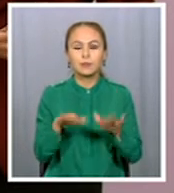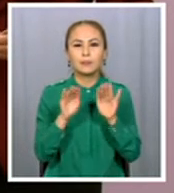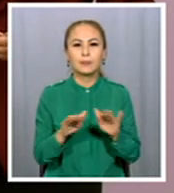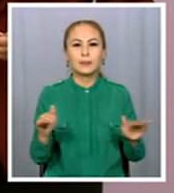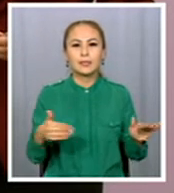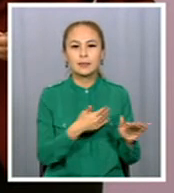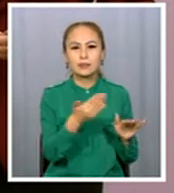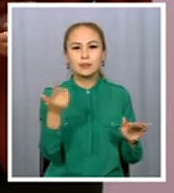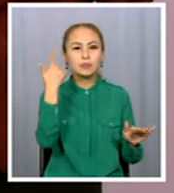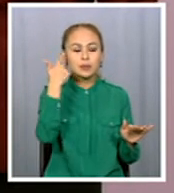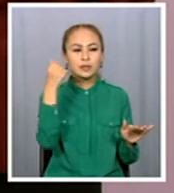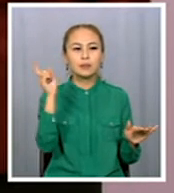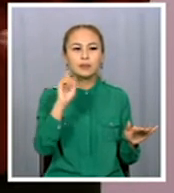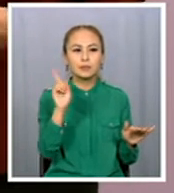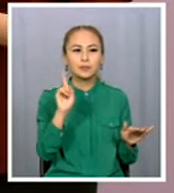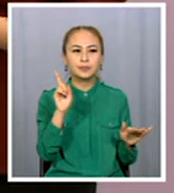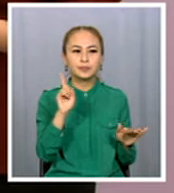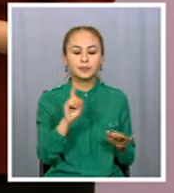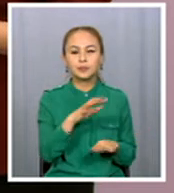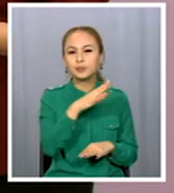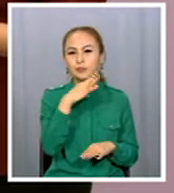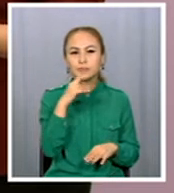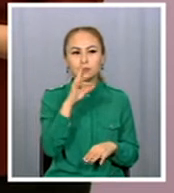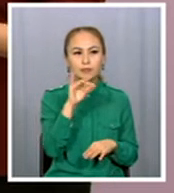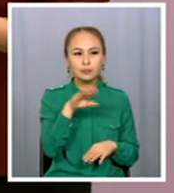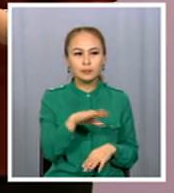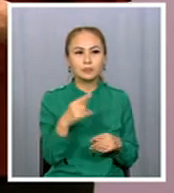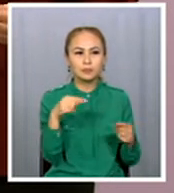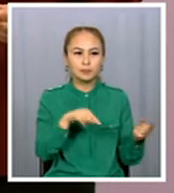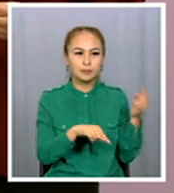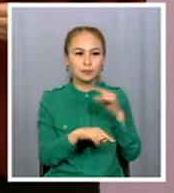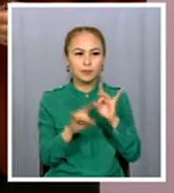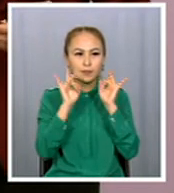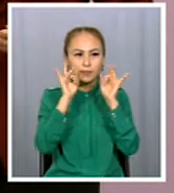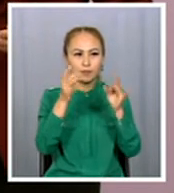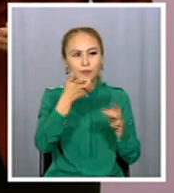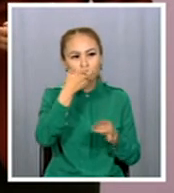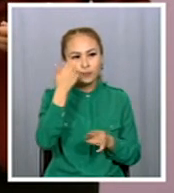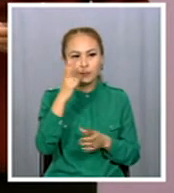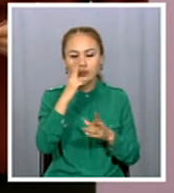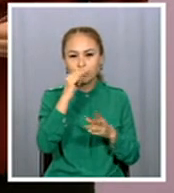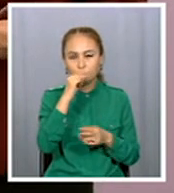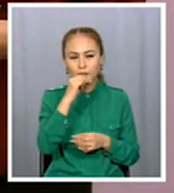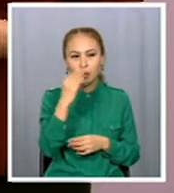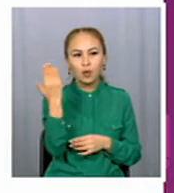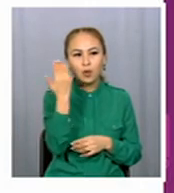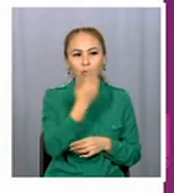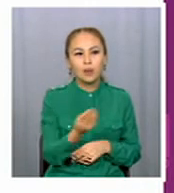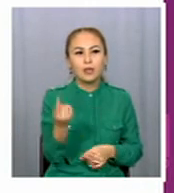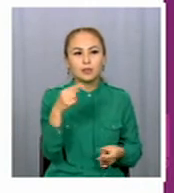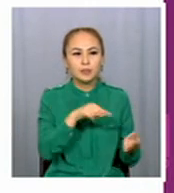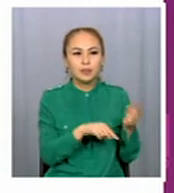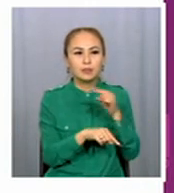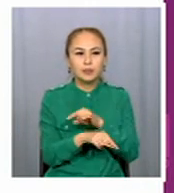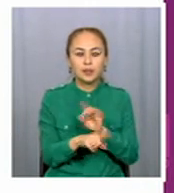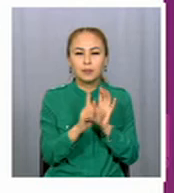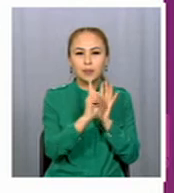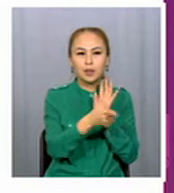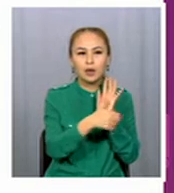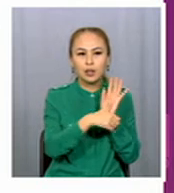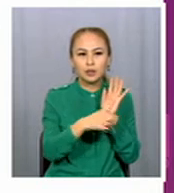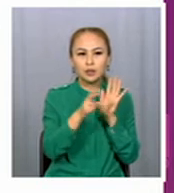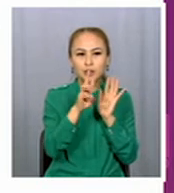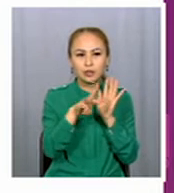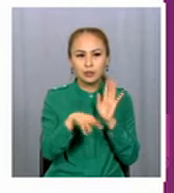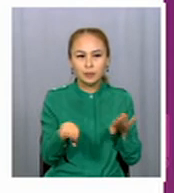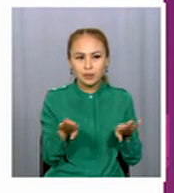сендер білесіңдер ме? Көк киттер бір-бірімен дыбыс шығару арқылы сөйлеседі. Олар бірін-бірі